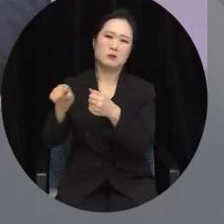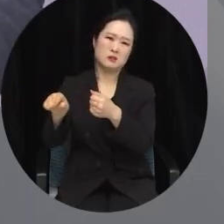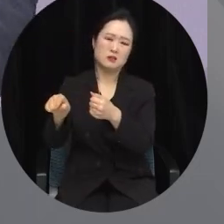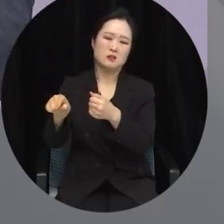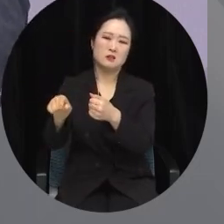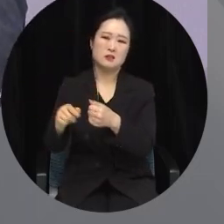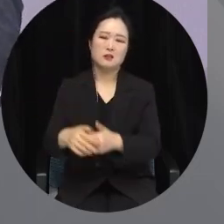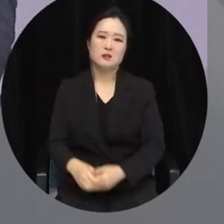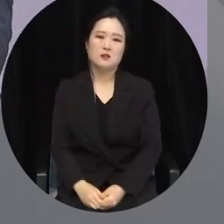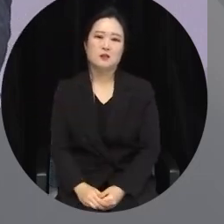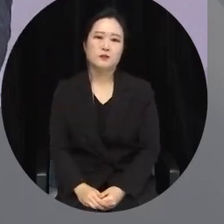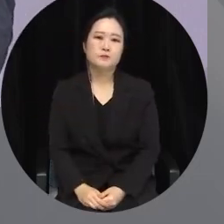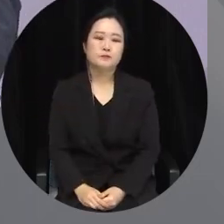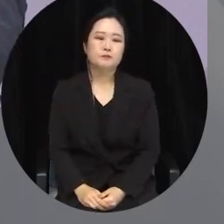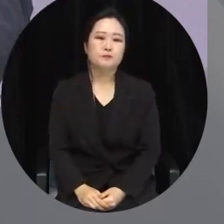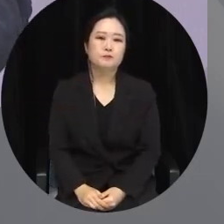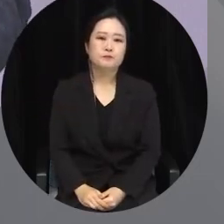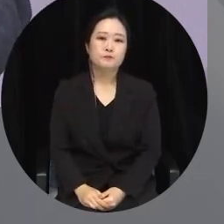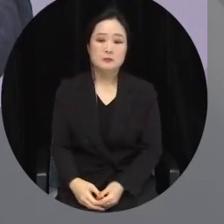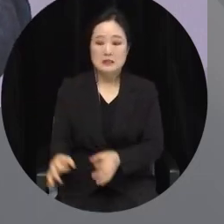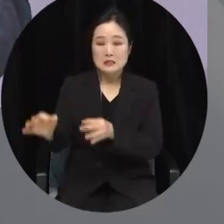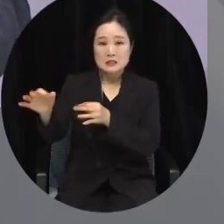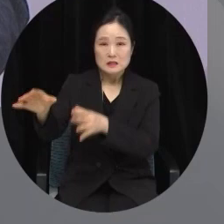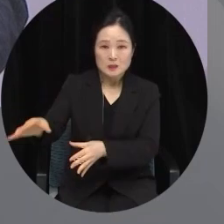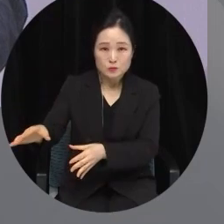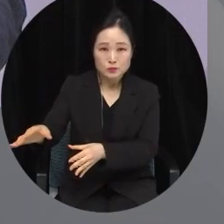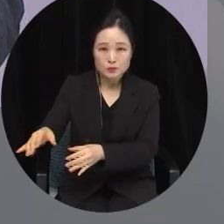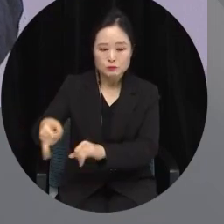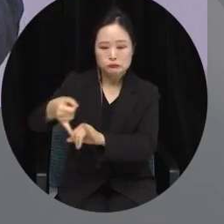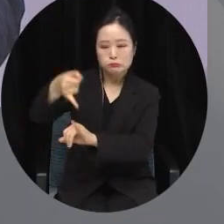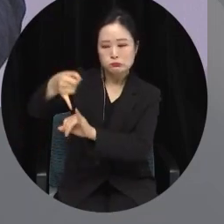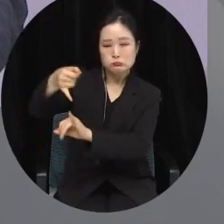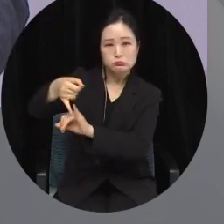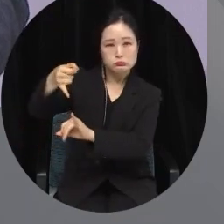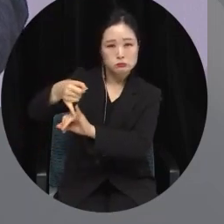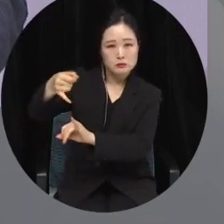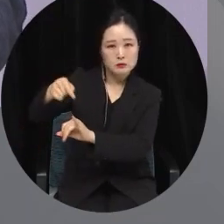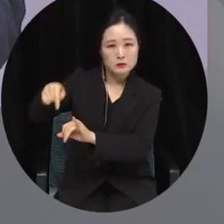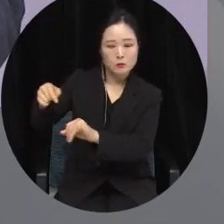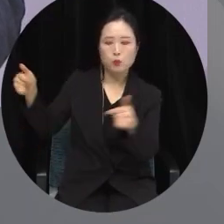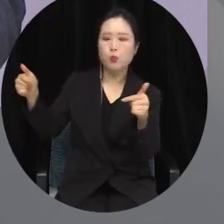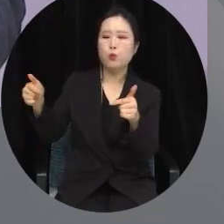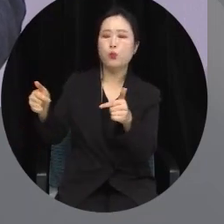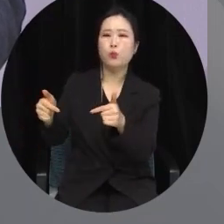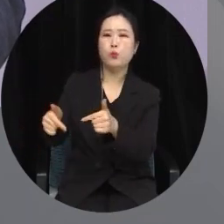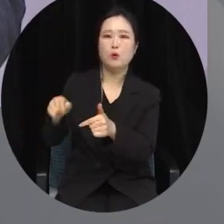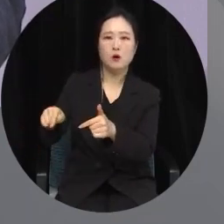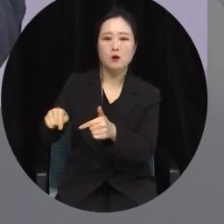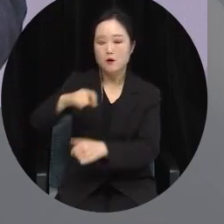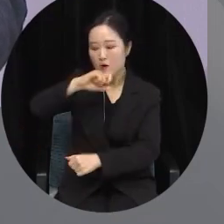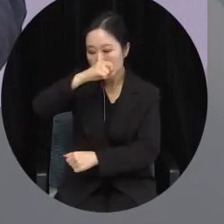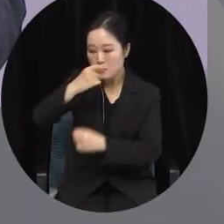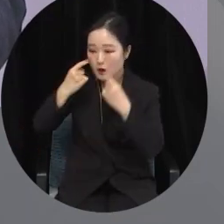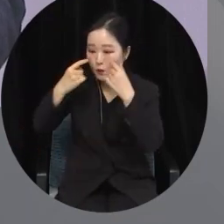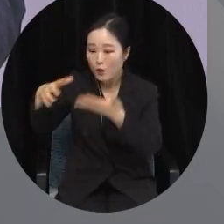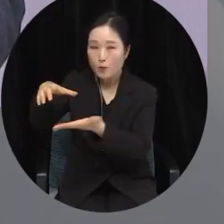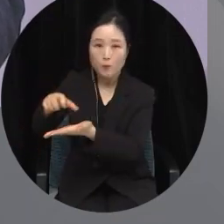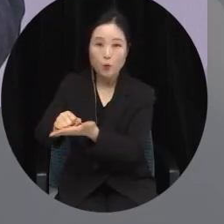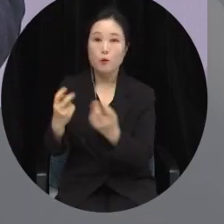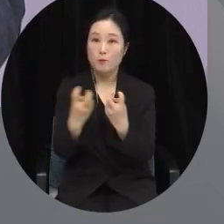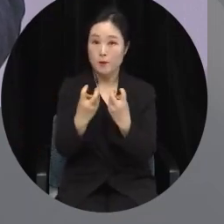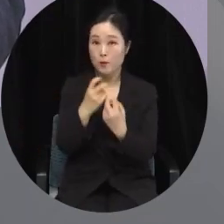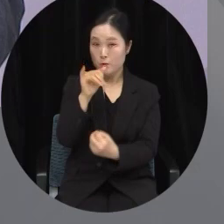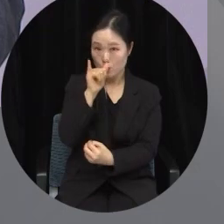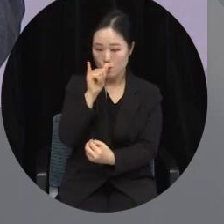기부 체납 비율을 줄임으로써 사업성을 확보하는 방안들도 많이 얘기되고 있고 또 서울시와